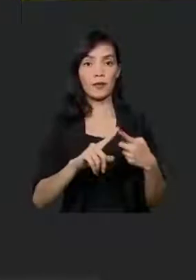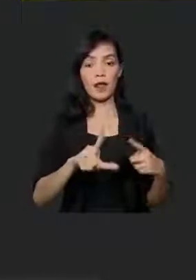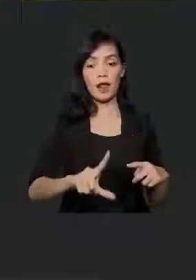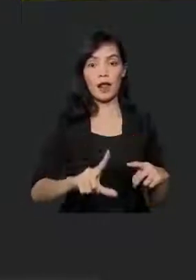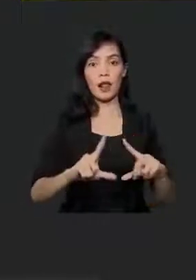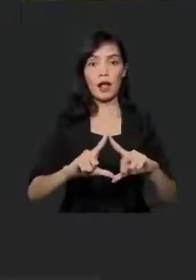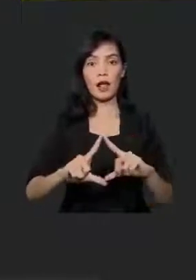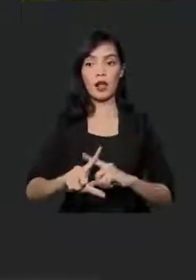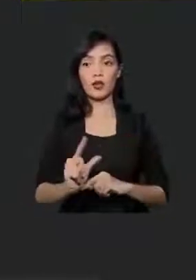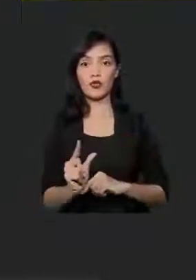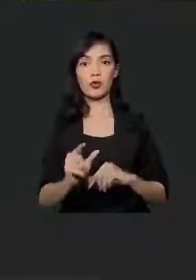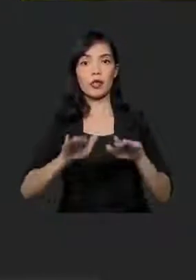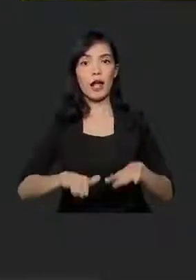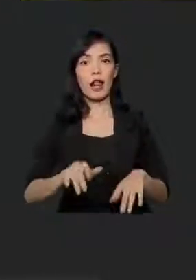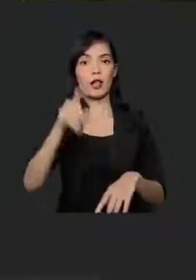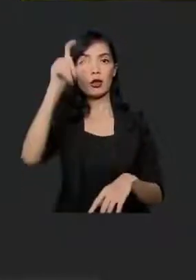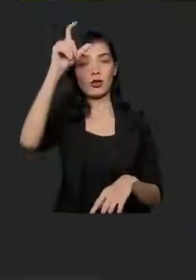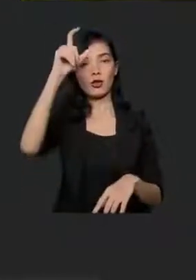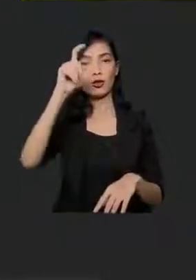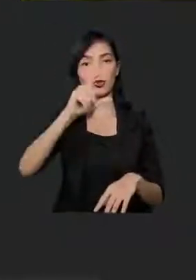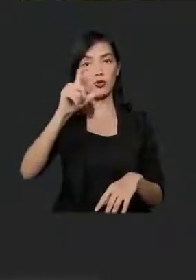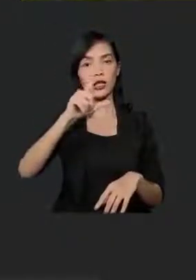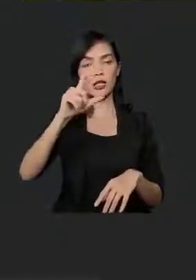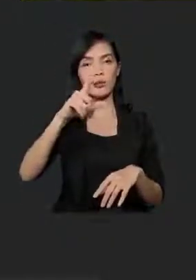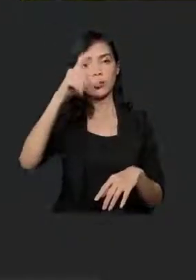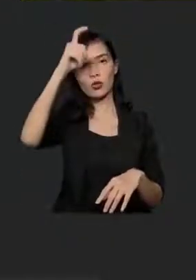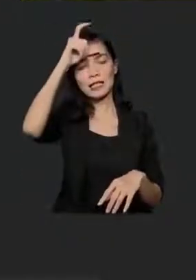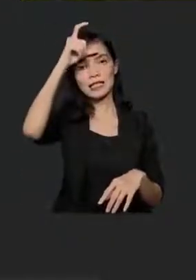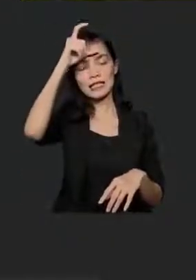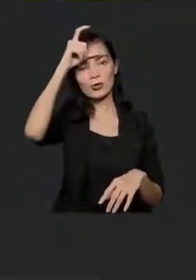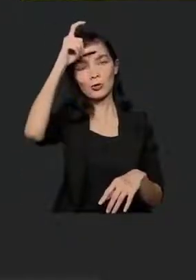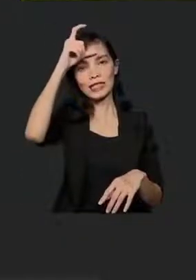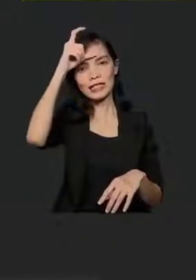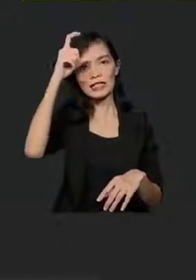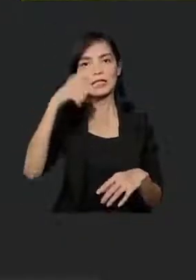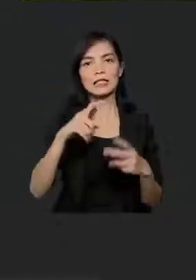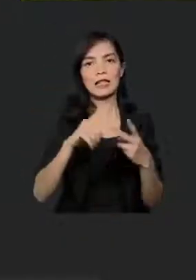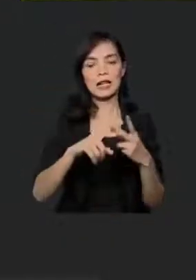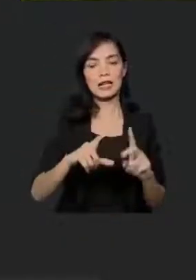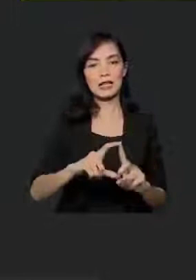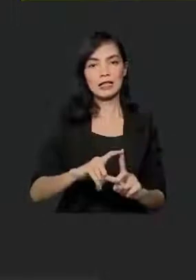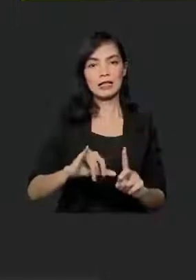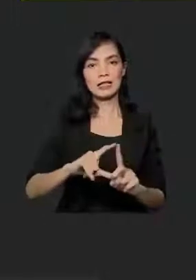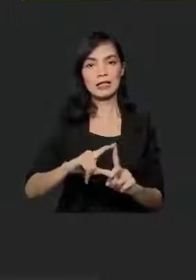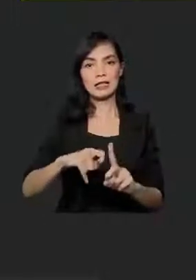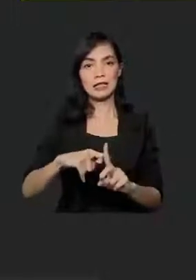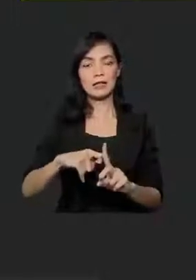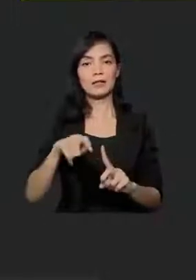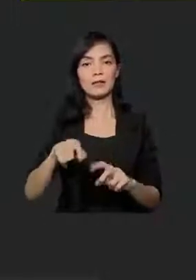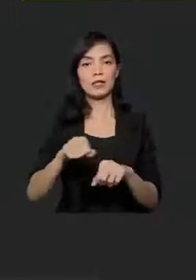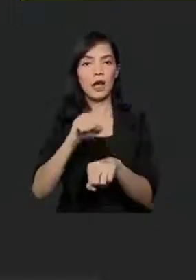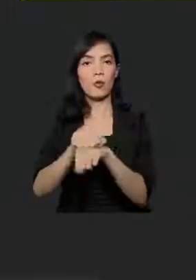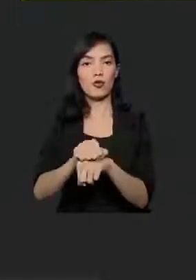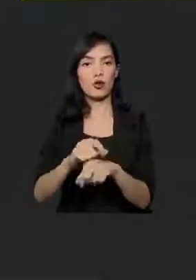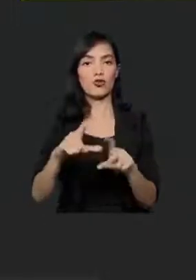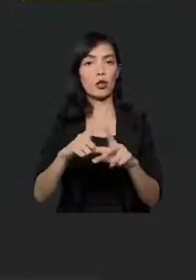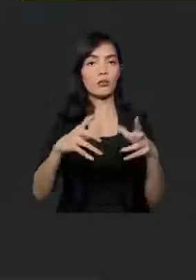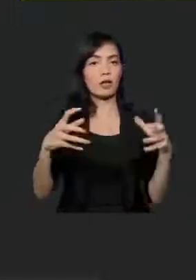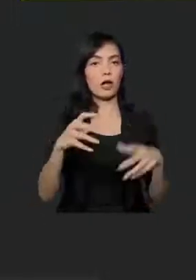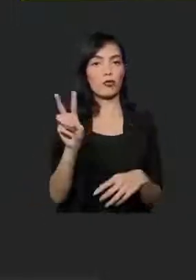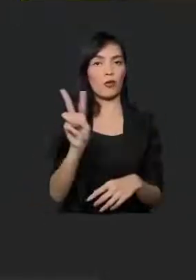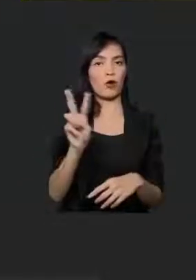Indonesia untuk Turki dan juga bapak didik untuk selaku wakil kepala perwakilan Republik Indonesia untuk Singapura